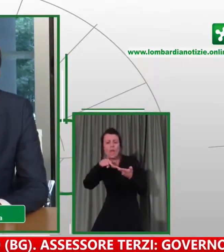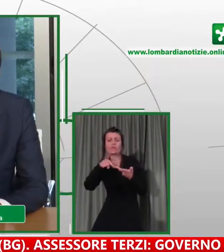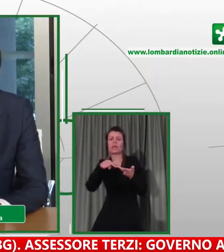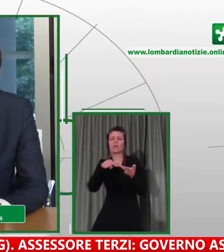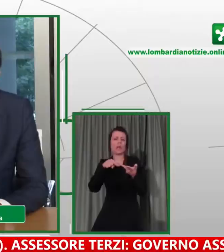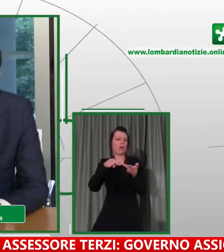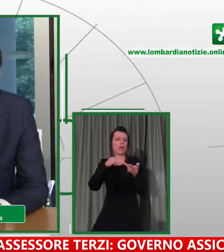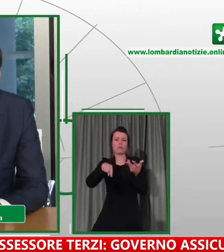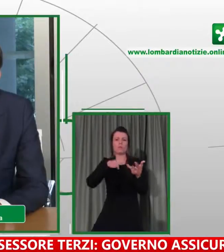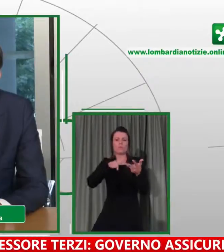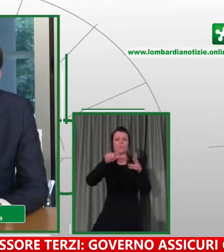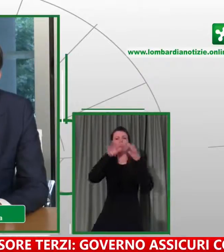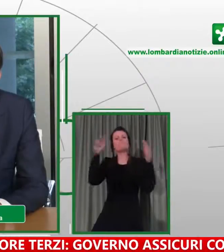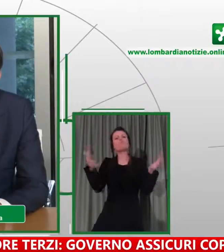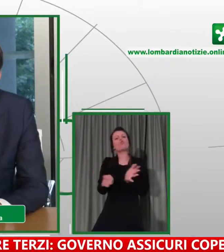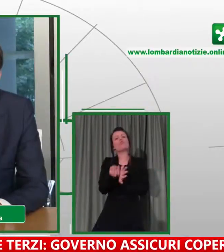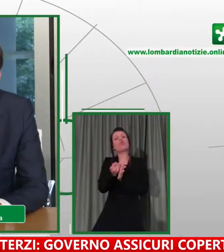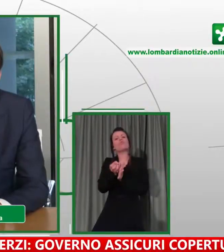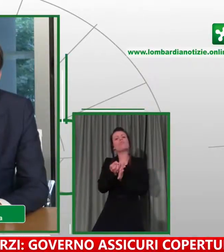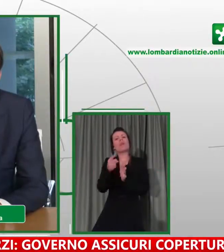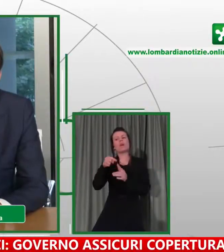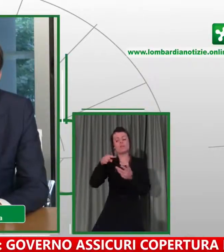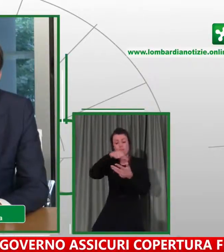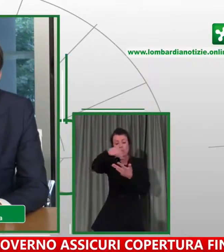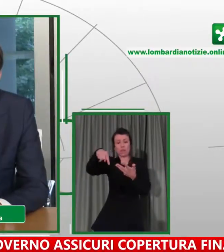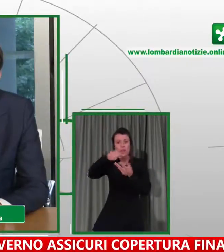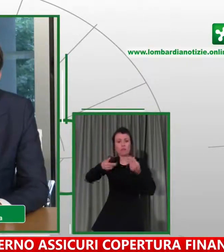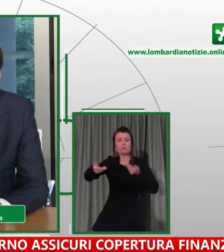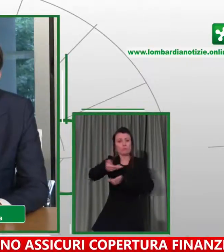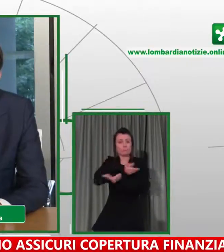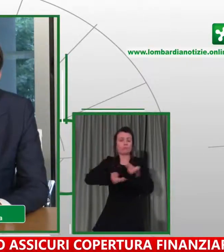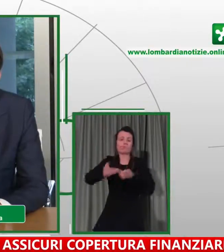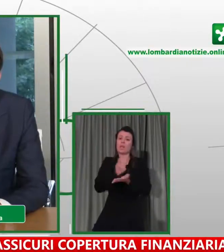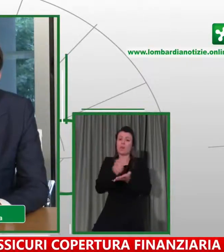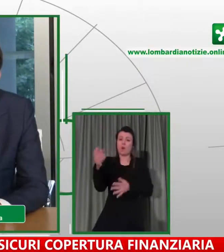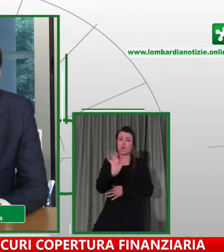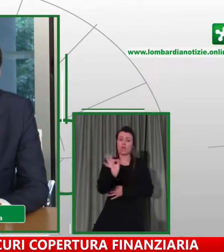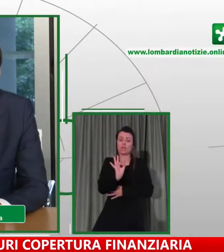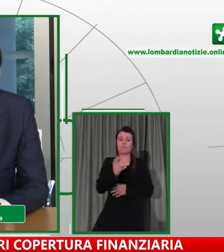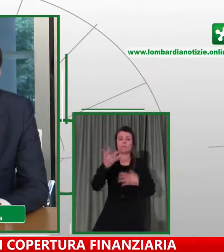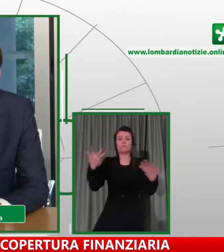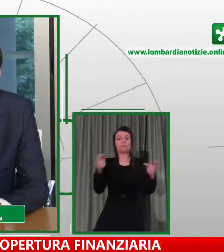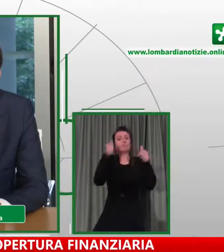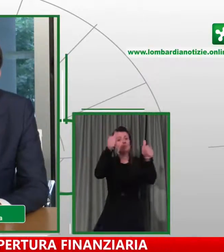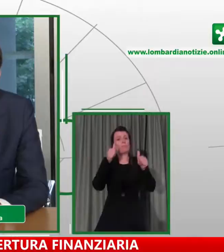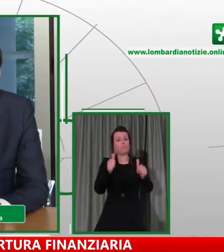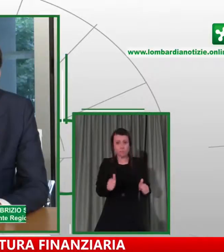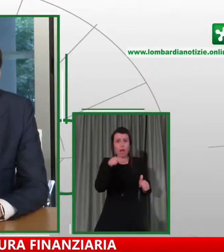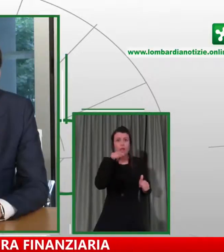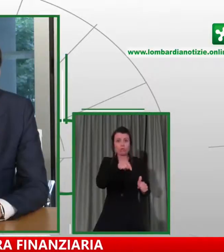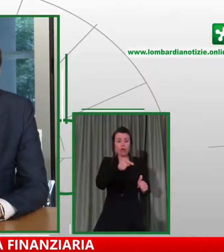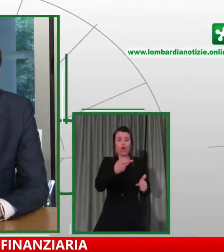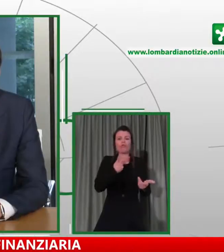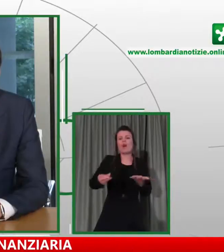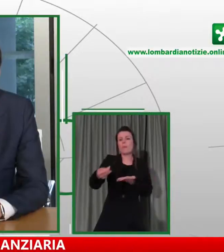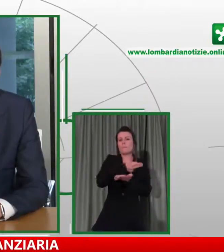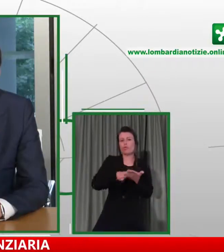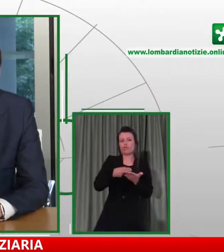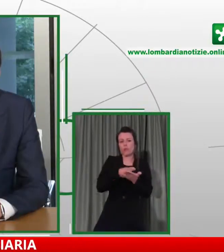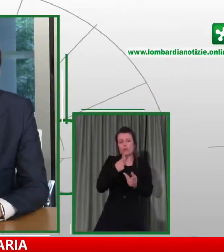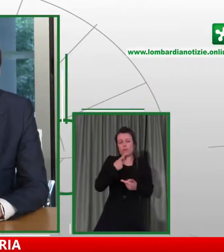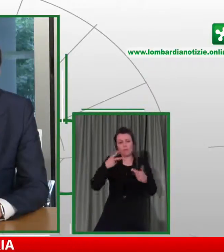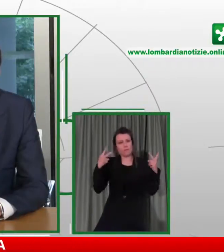e mondo delle imprese. Ecco, si è realizzato con questo bando, i progetti sono veramente importanti, sono sicuro che ci